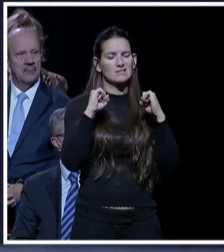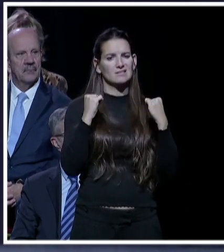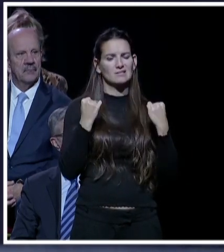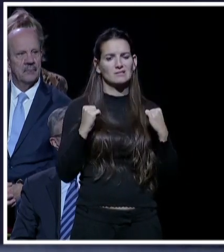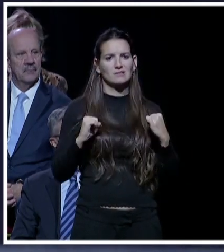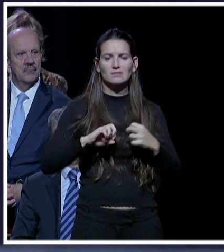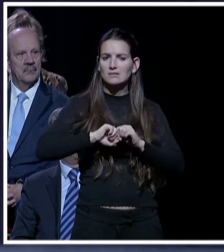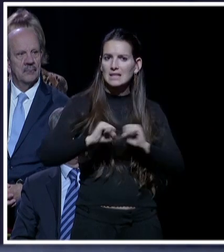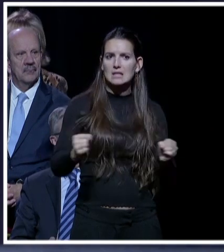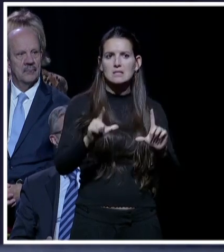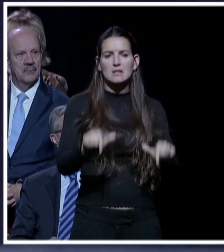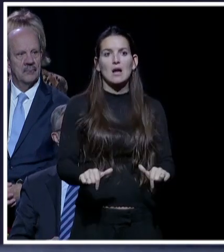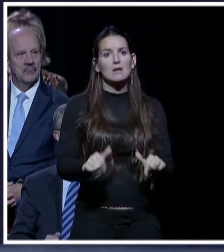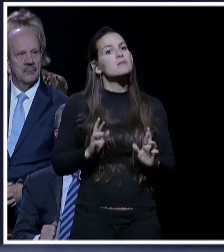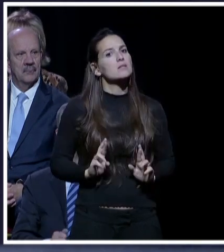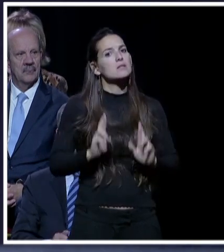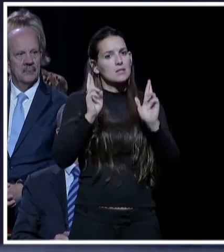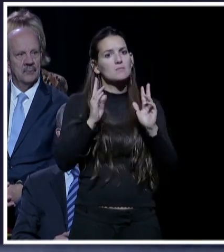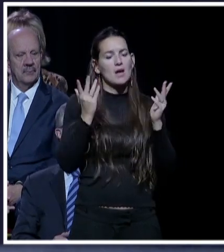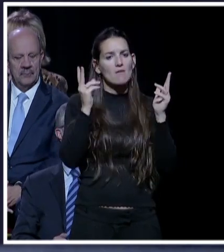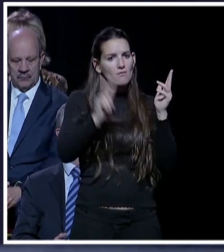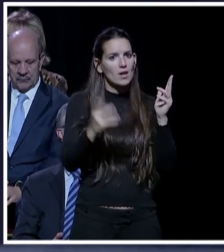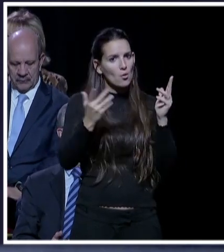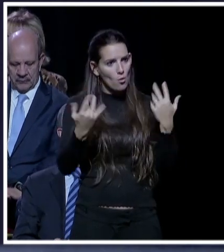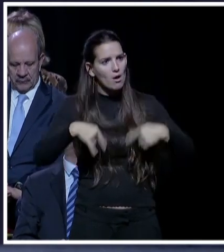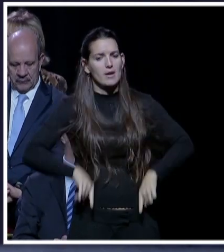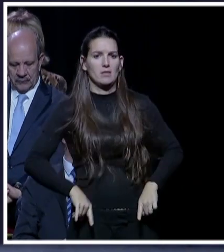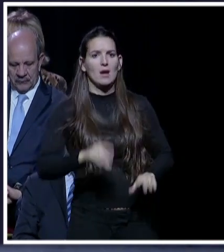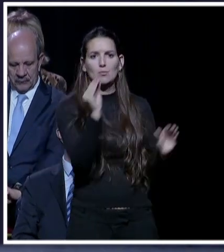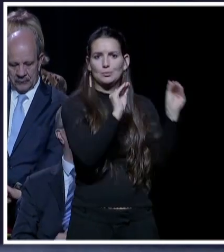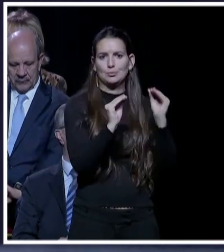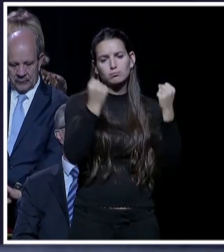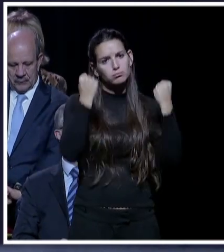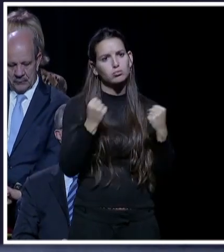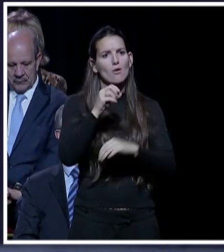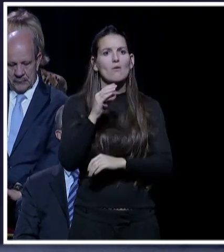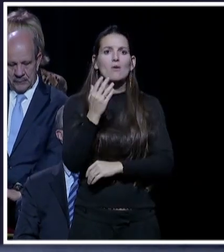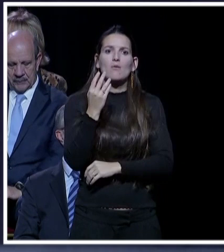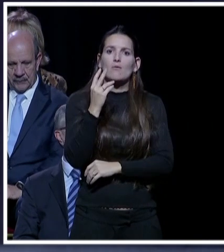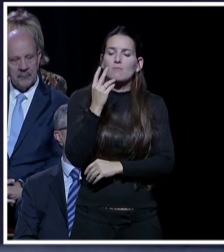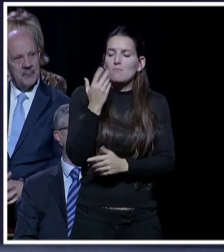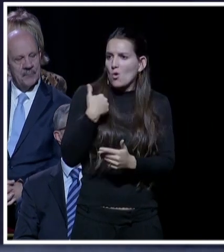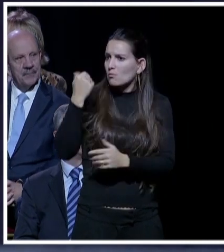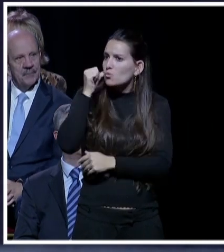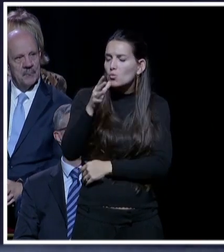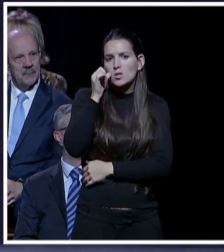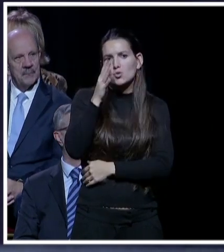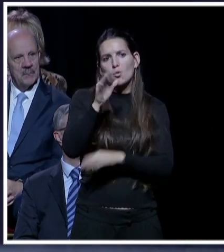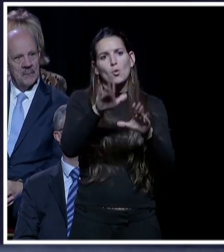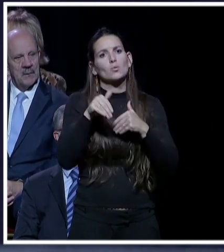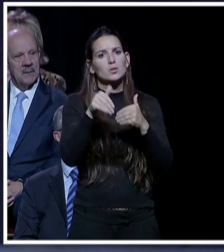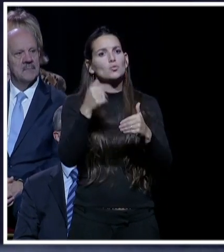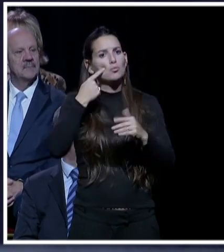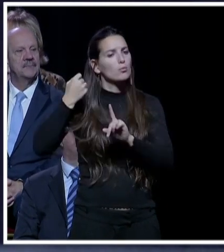nouveau gouvernement aura la volonté de les consolider sans faiblesse. Pour ma part, je continuerai à m'engager chaque jour pour défendre mes